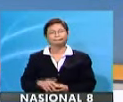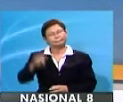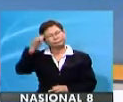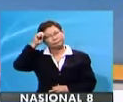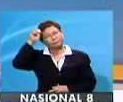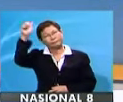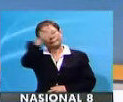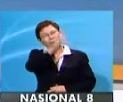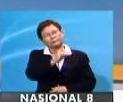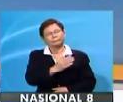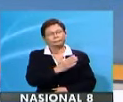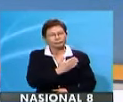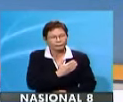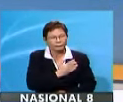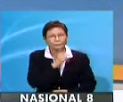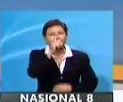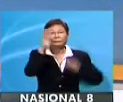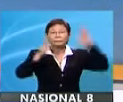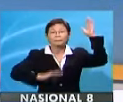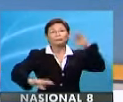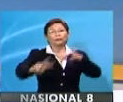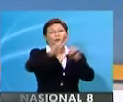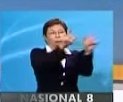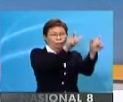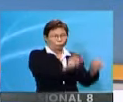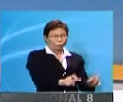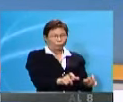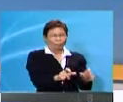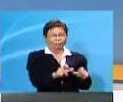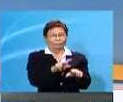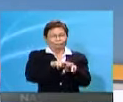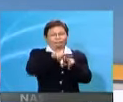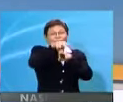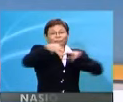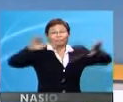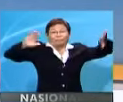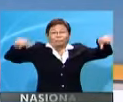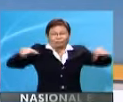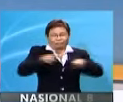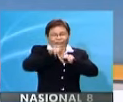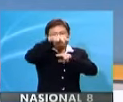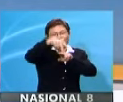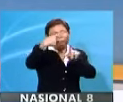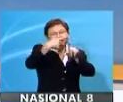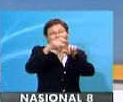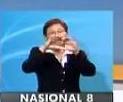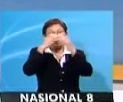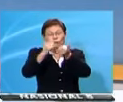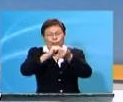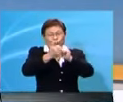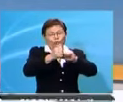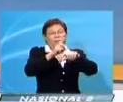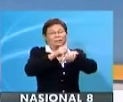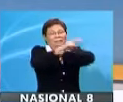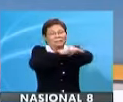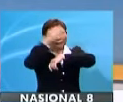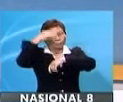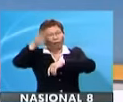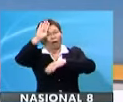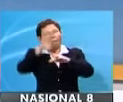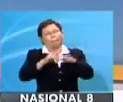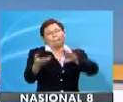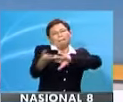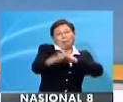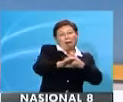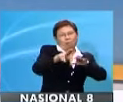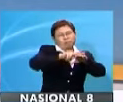Assalamualaikum dan salam 1u Malaysia dua orang paraglider dari kelab sukan udara Negeri Perlis terbunuh selepas tersangkut pada pokok di